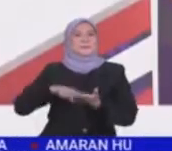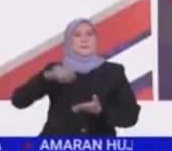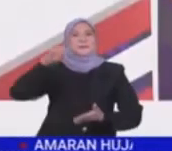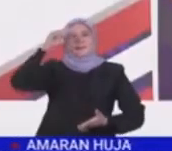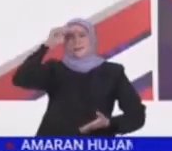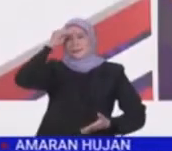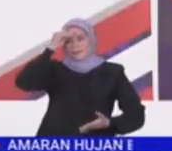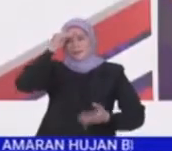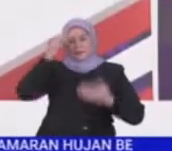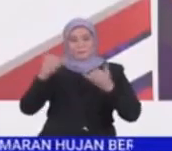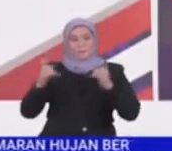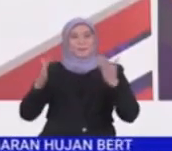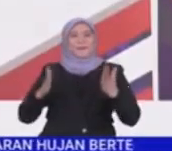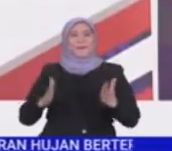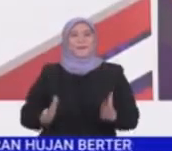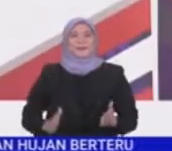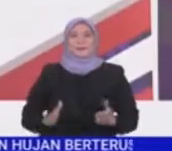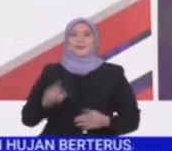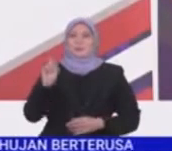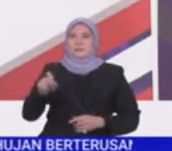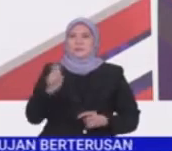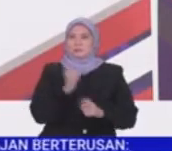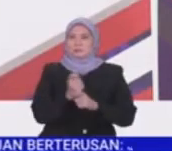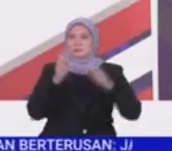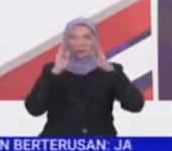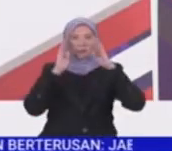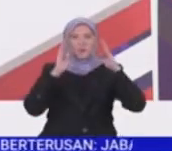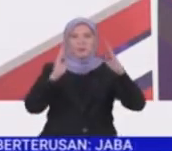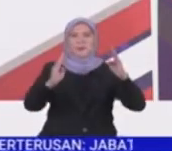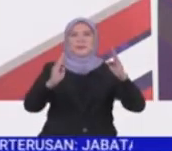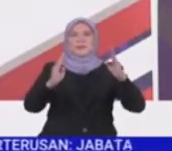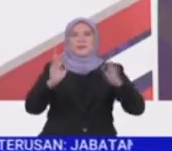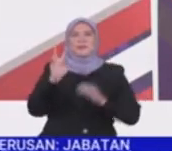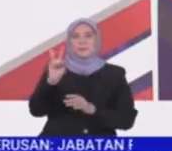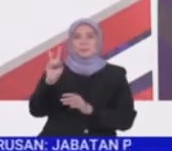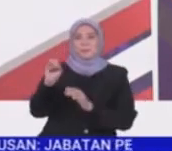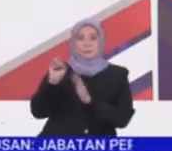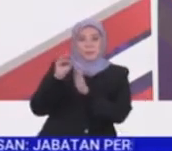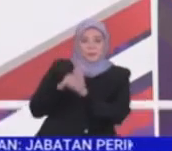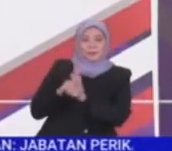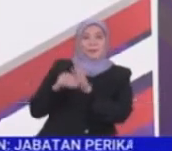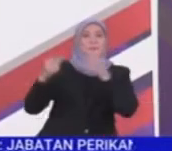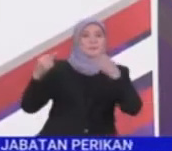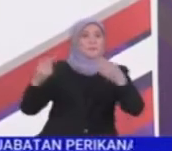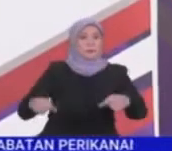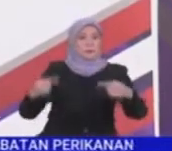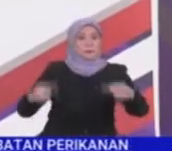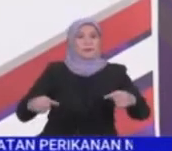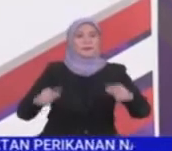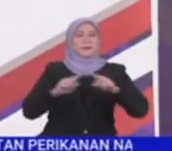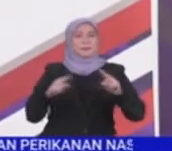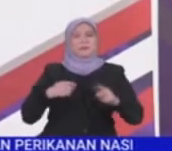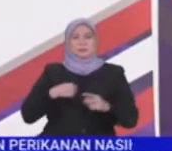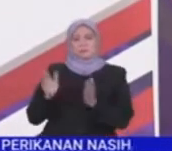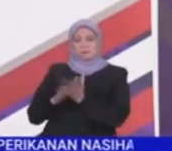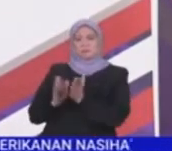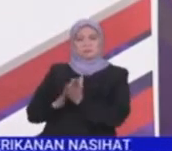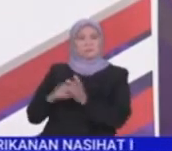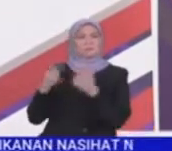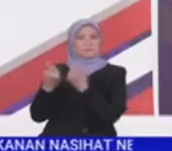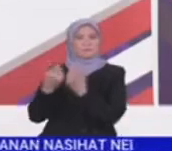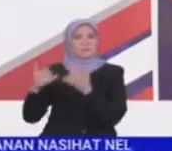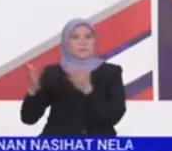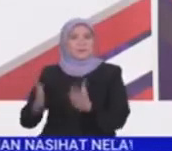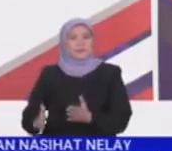berguna untuk pemain-pemain untuk sentiasa kekal fokus untuk 60 minit permainan. Tapi saya kena puji mereka sebab untuk